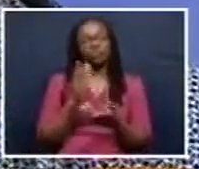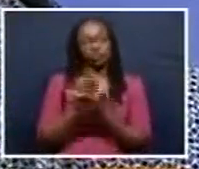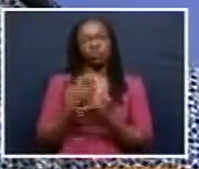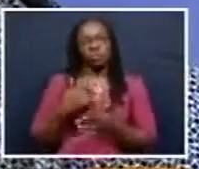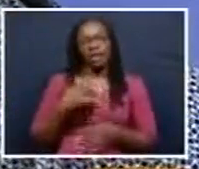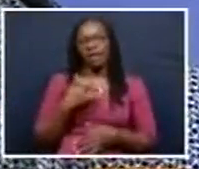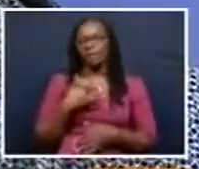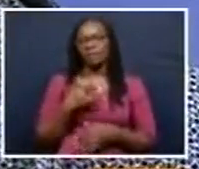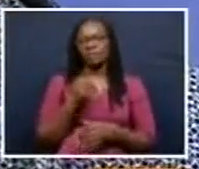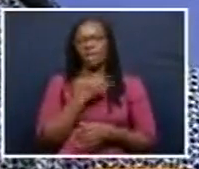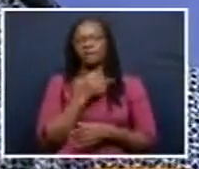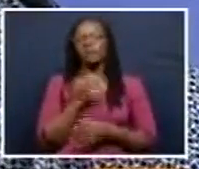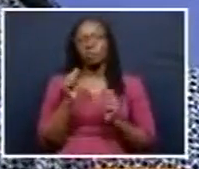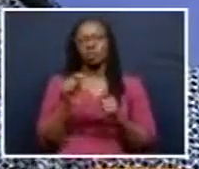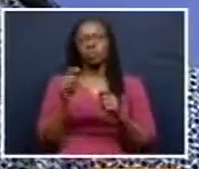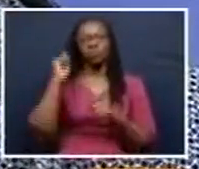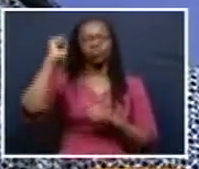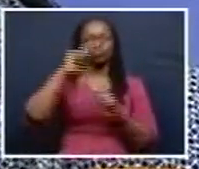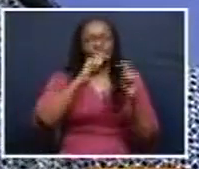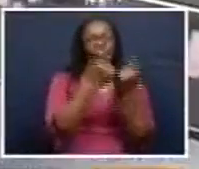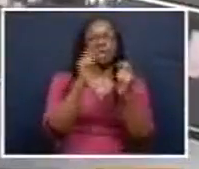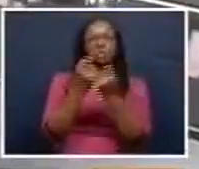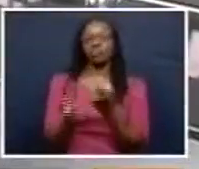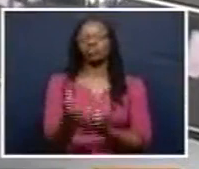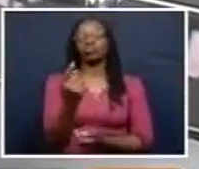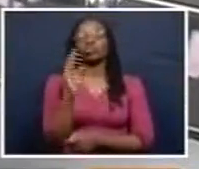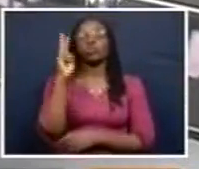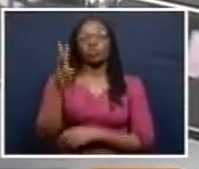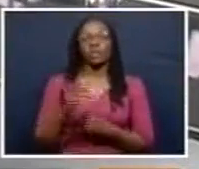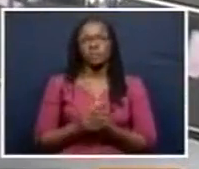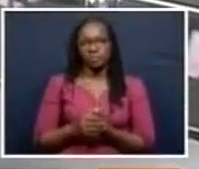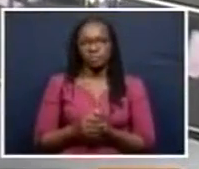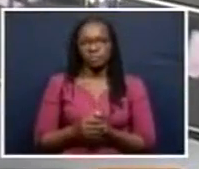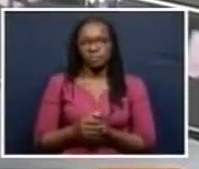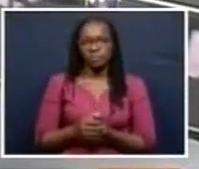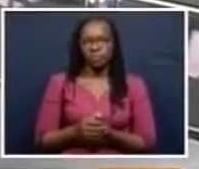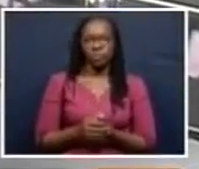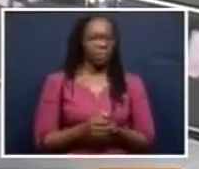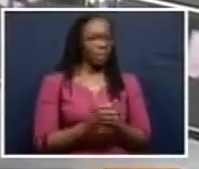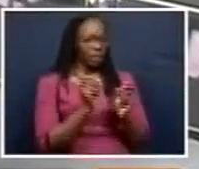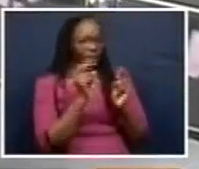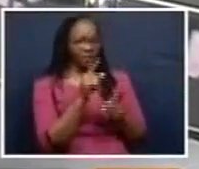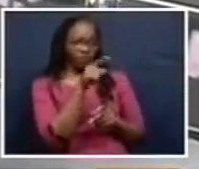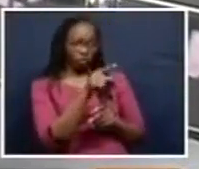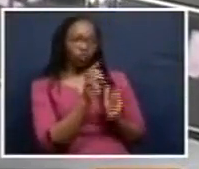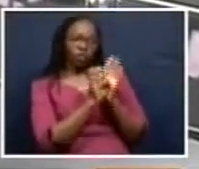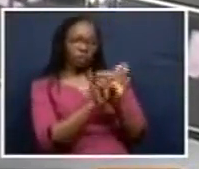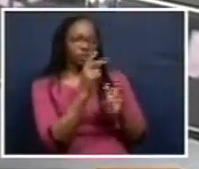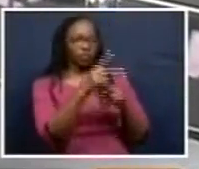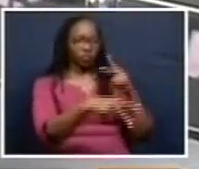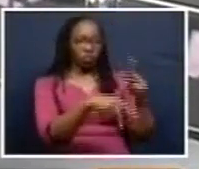ya ukabila hiyo ndio shida ukiwa utapata nafasi ya kuingia ikulu